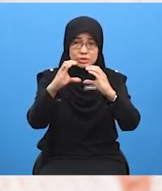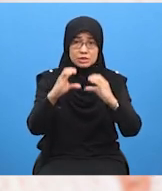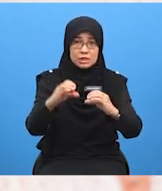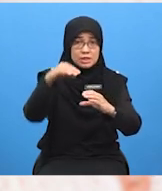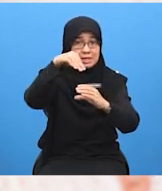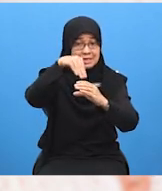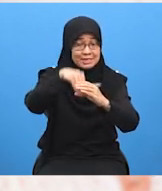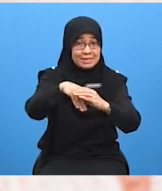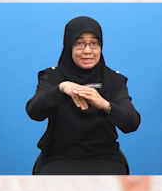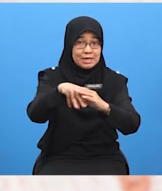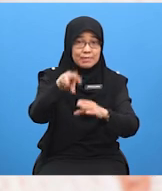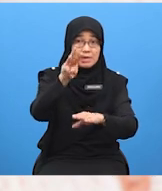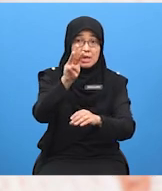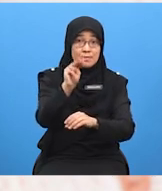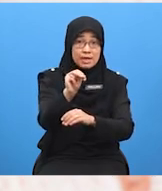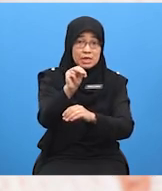pengawal.